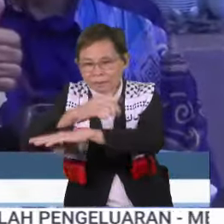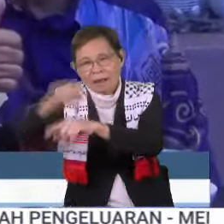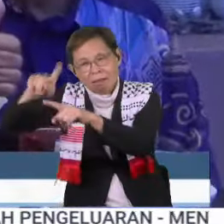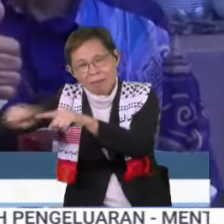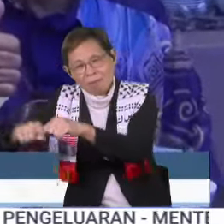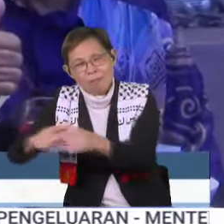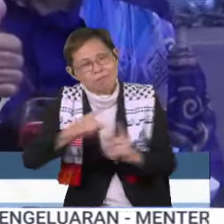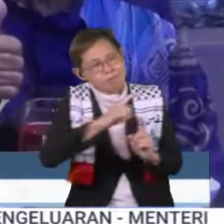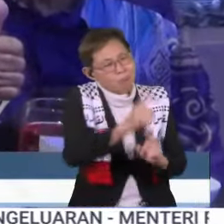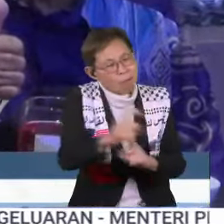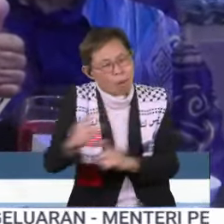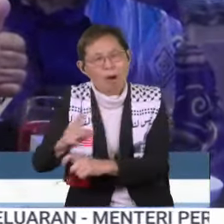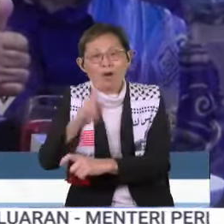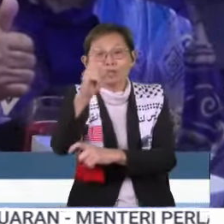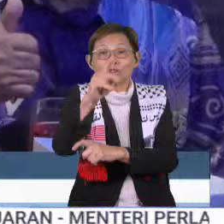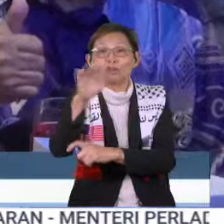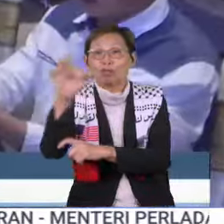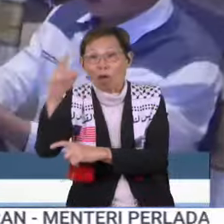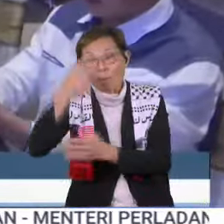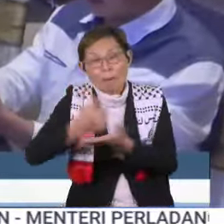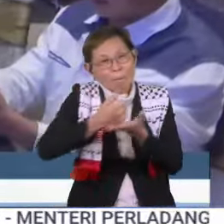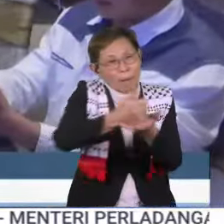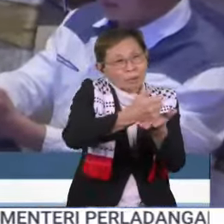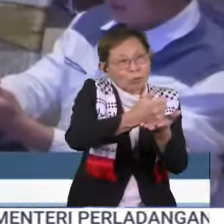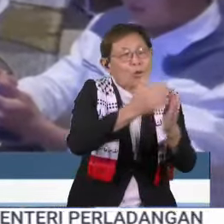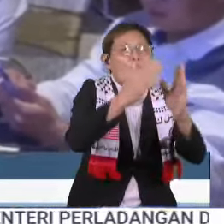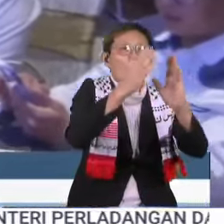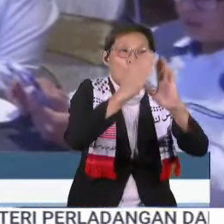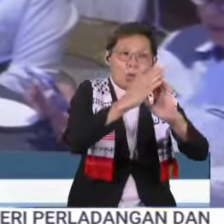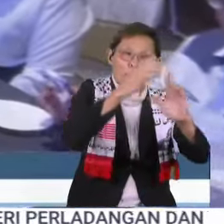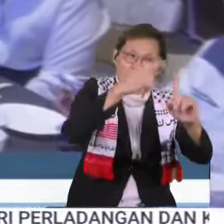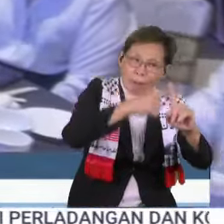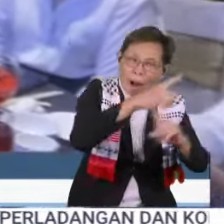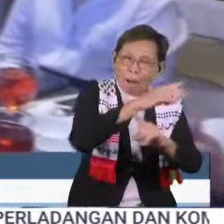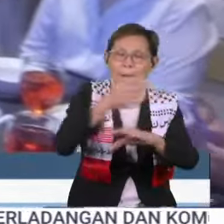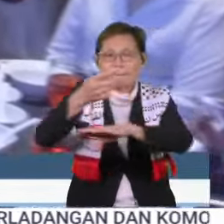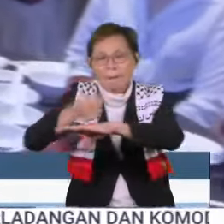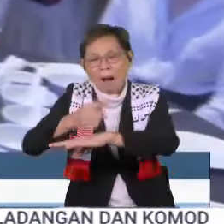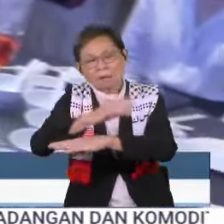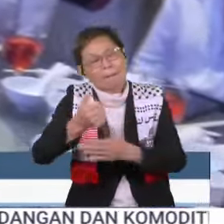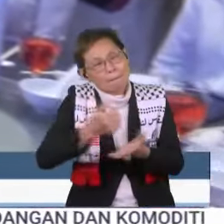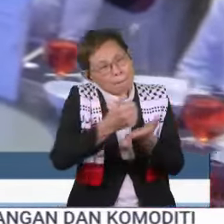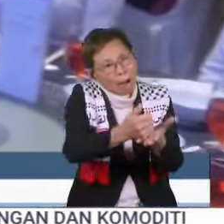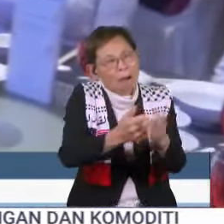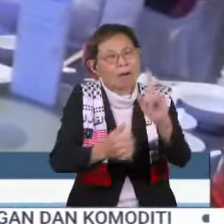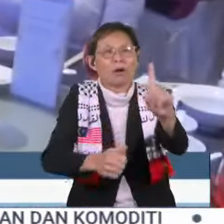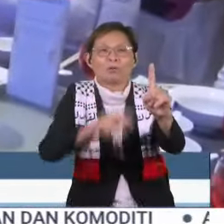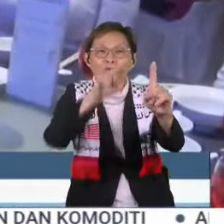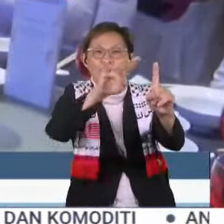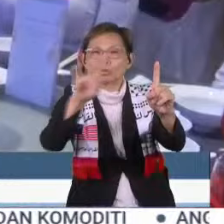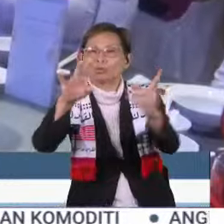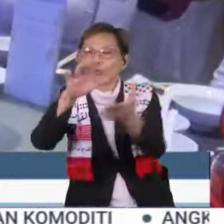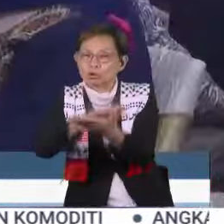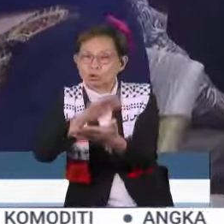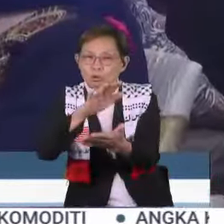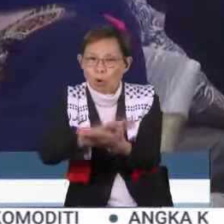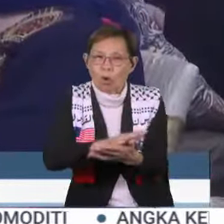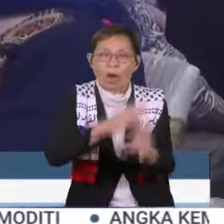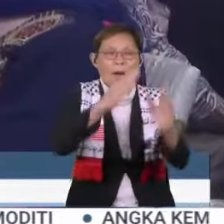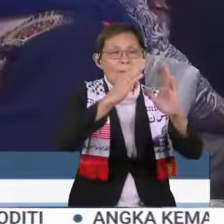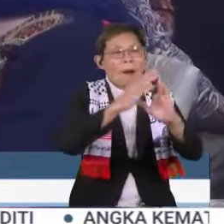sebagainya. Tambahnya, UNIFOR bukan sahaja membantu rumah ibadat, ia juga menghulurkan bantuan kepada 127 sekolah